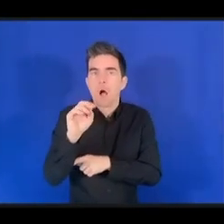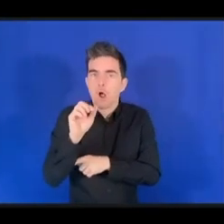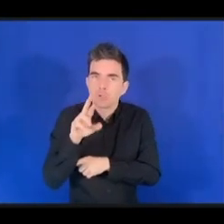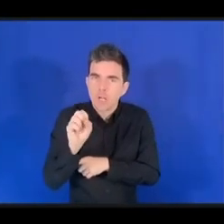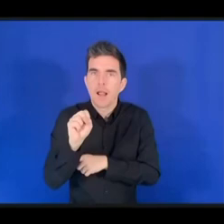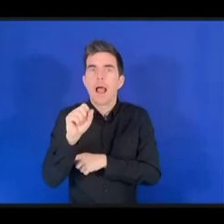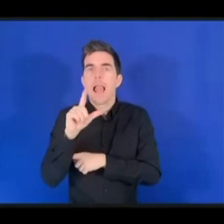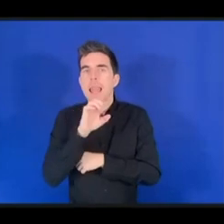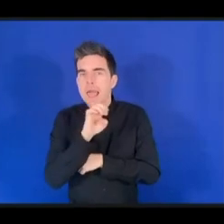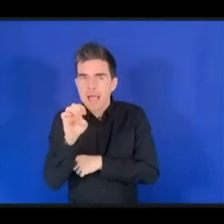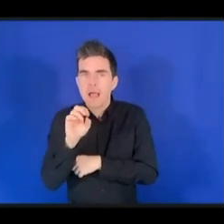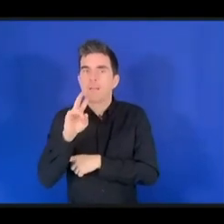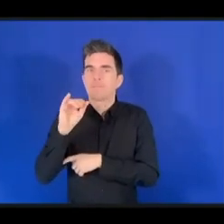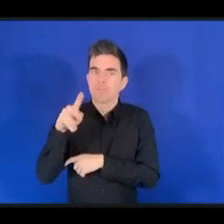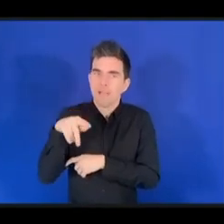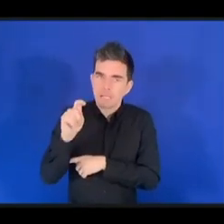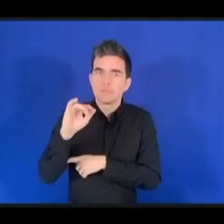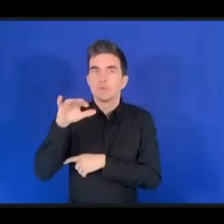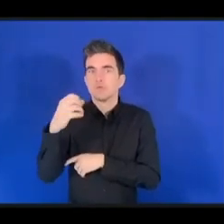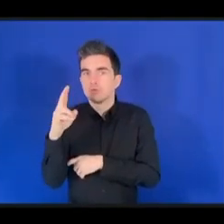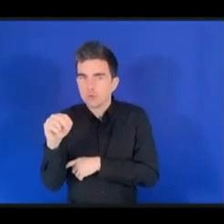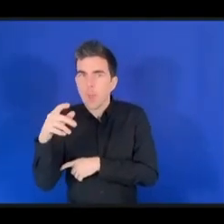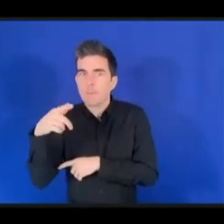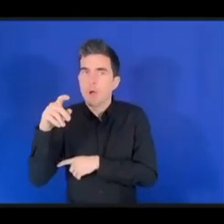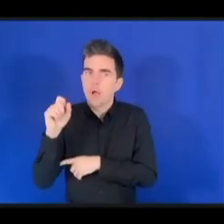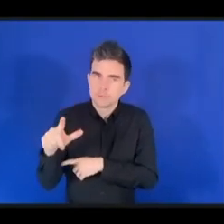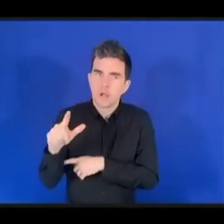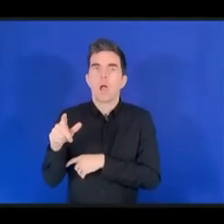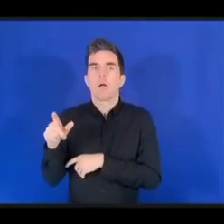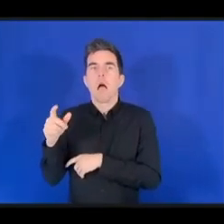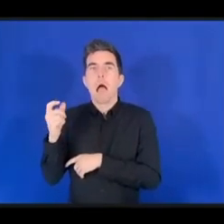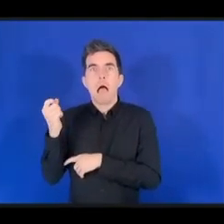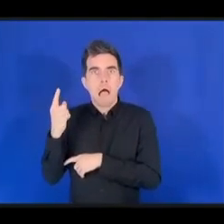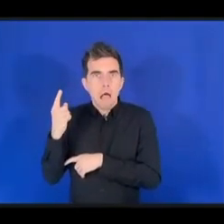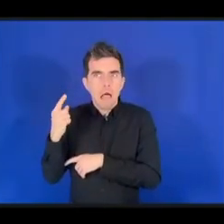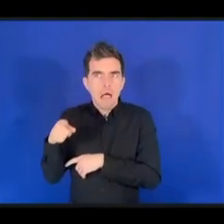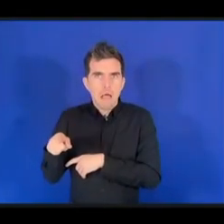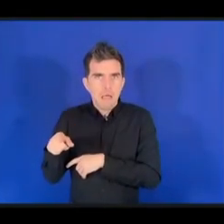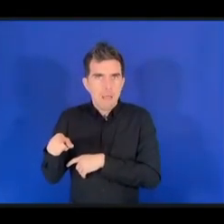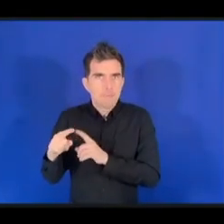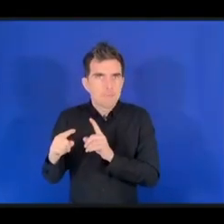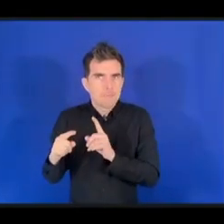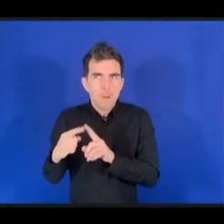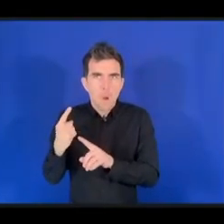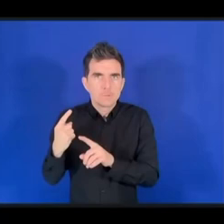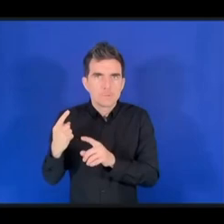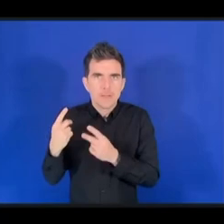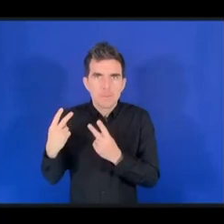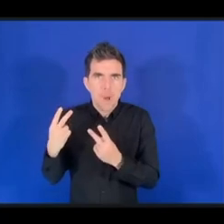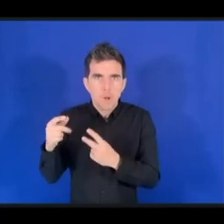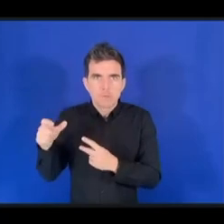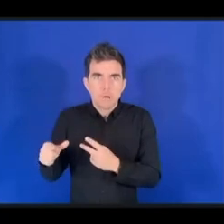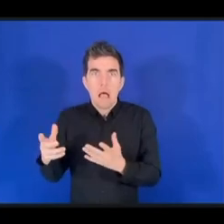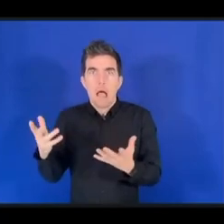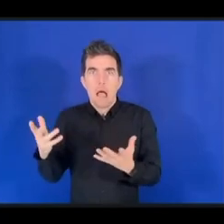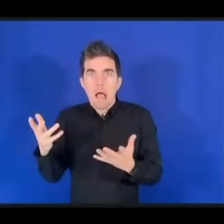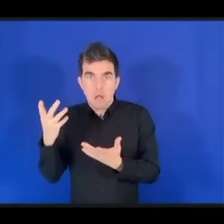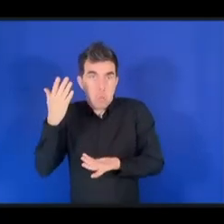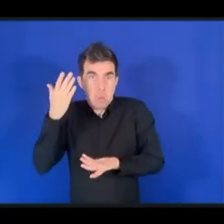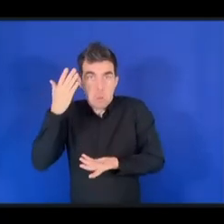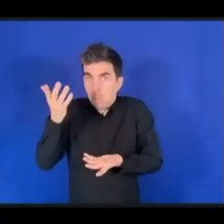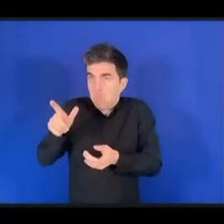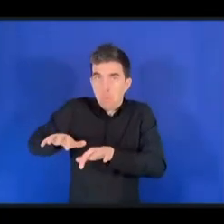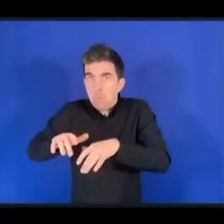た大変このグローバルの課題に対しましてソリューションというものは様々な視点